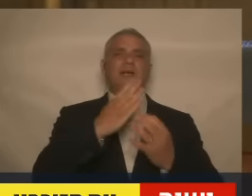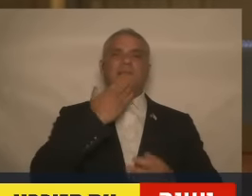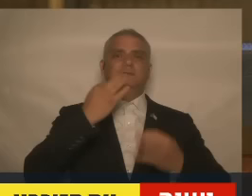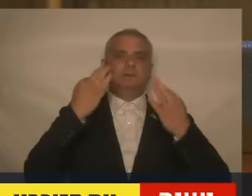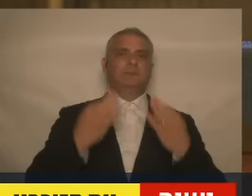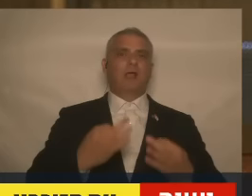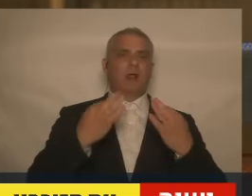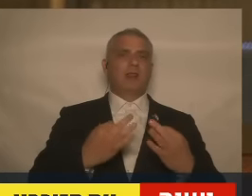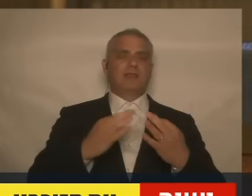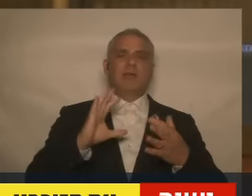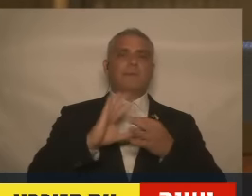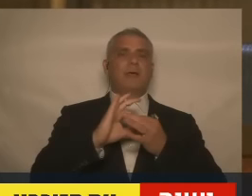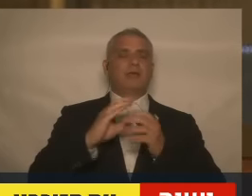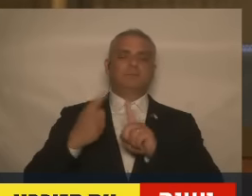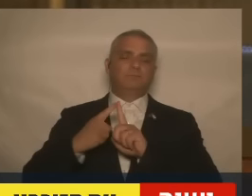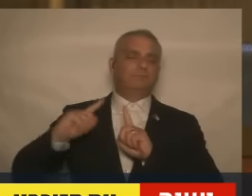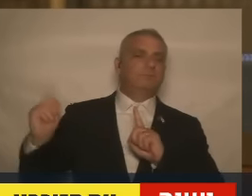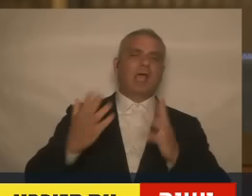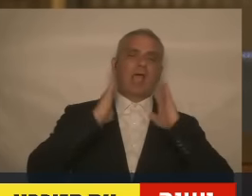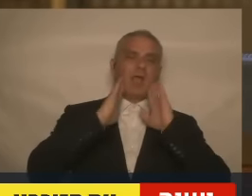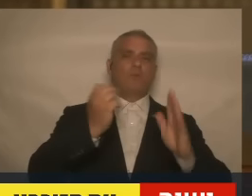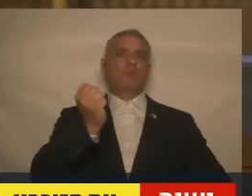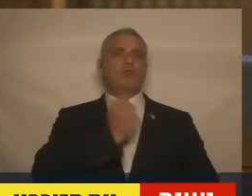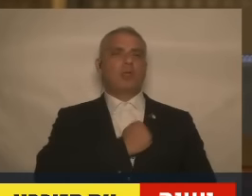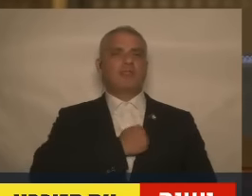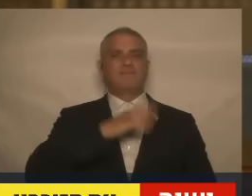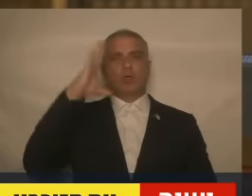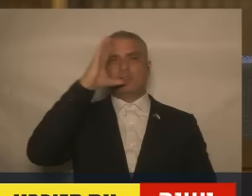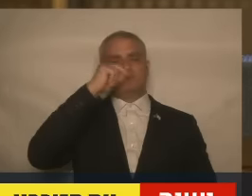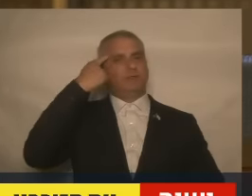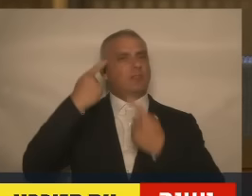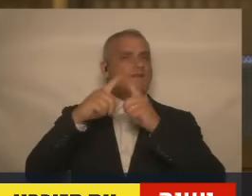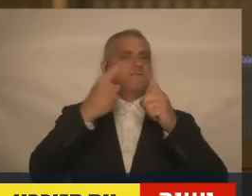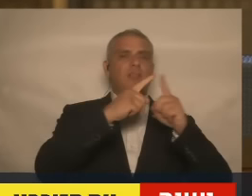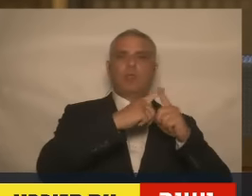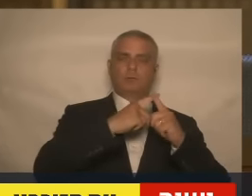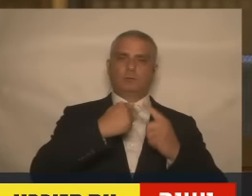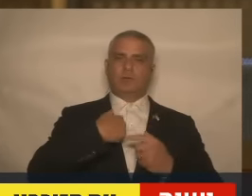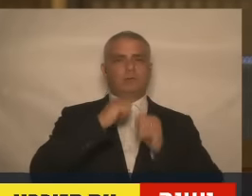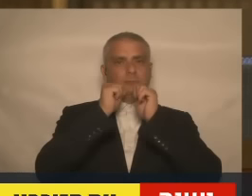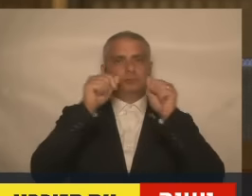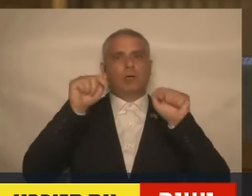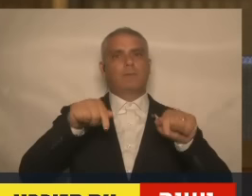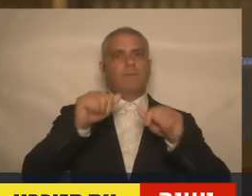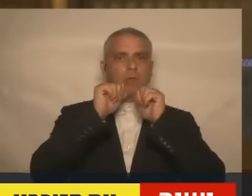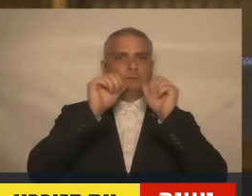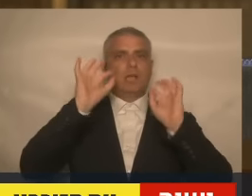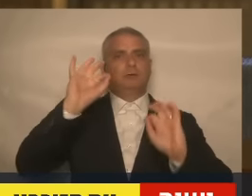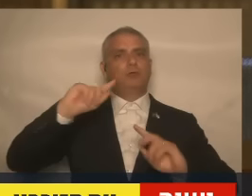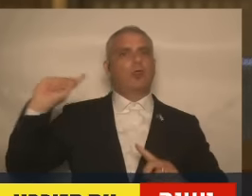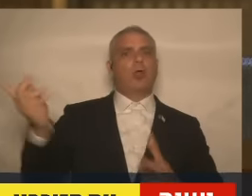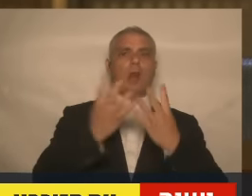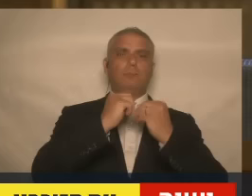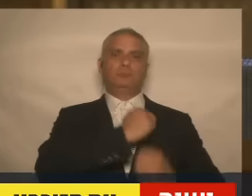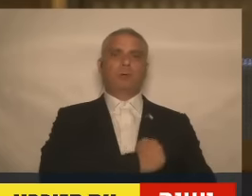ישראלית, ברית החוצה אמונות ודתות, תפיסות ועמדות. אני זועק מכאן את זעקתן של